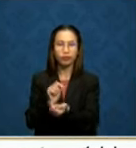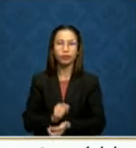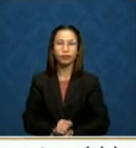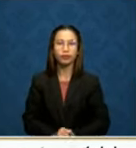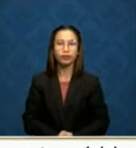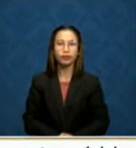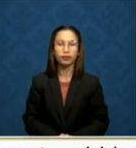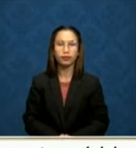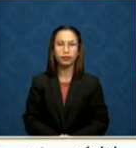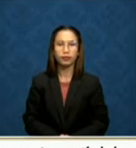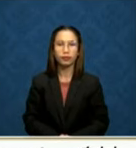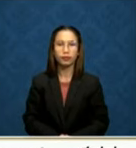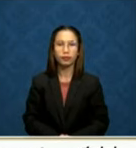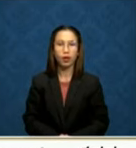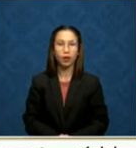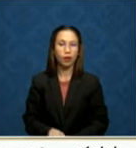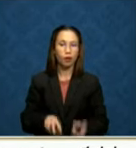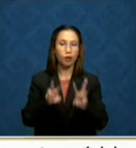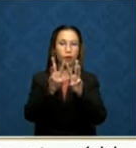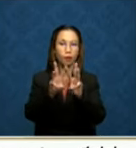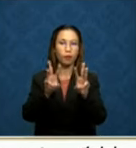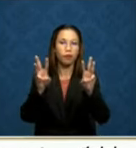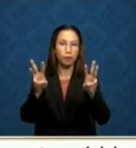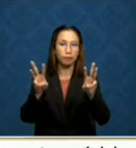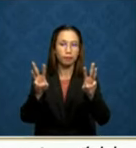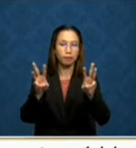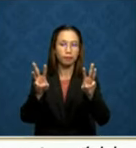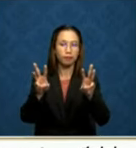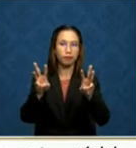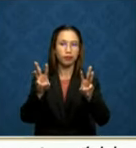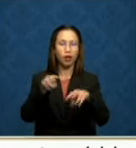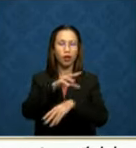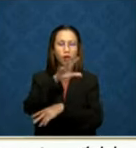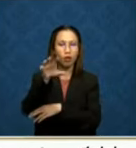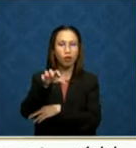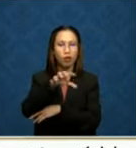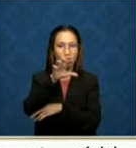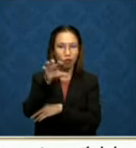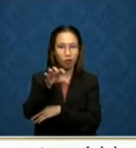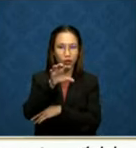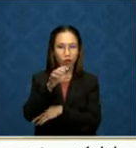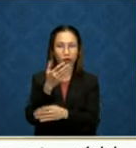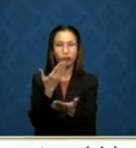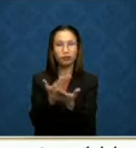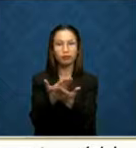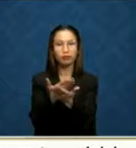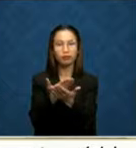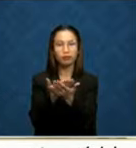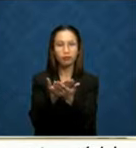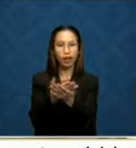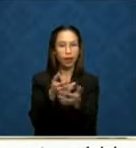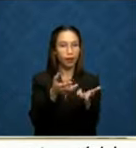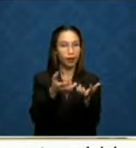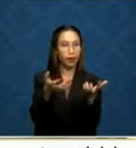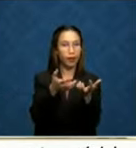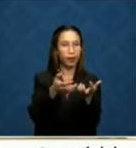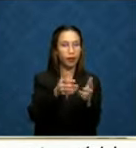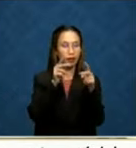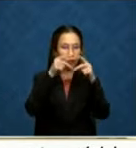เข้าไปใเว็ไต์ต่าง แล้วก็ถูกลอรวงแยกจากกรณีทเปมจชาชีพ